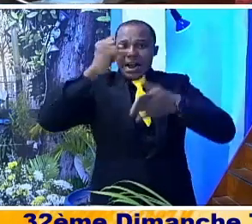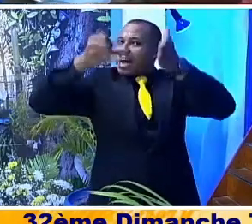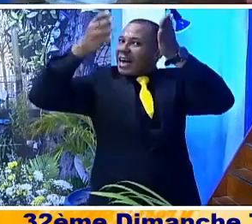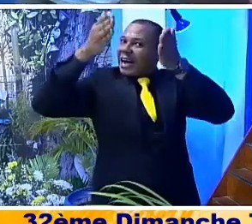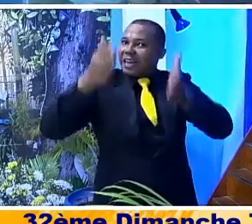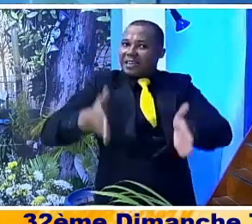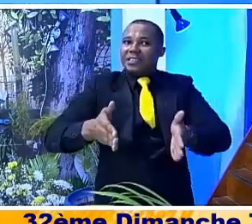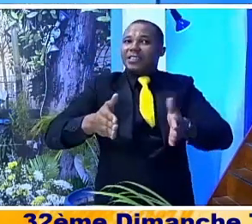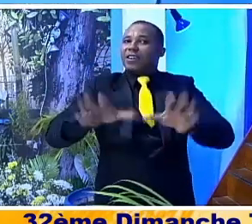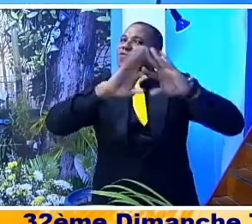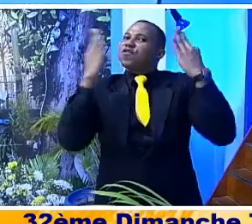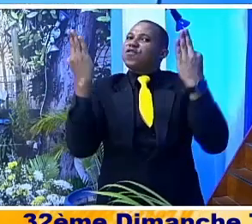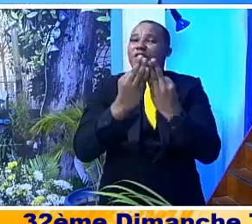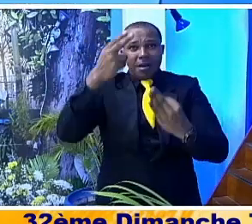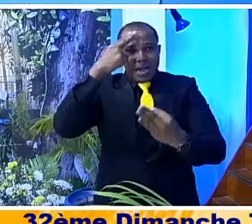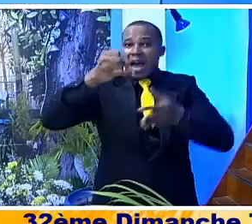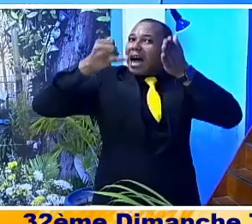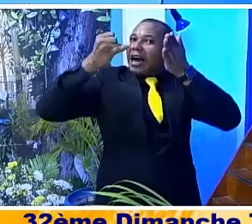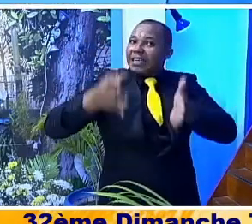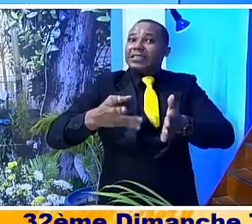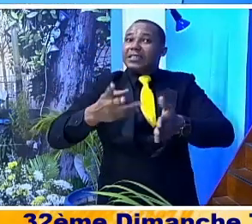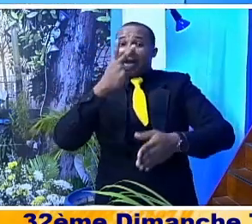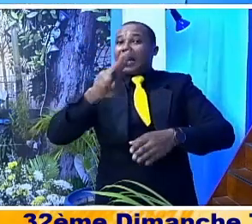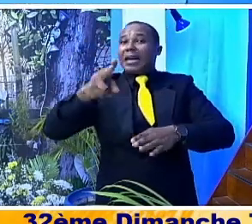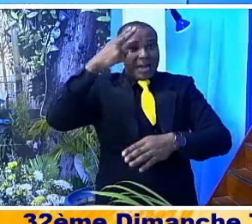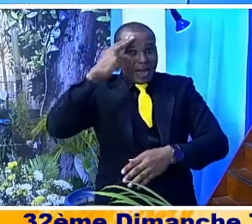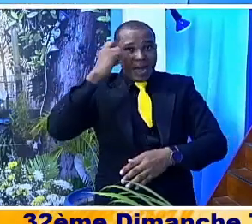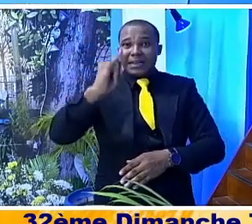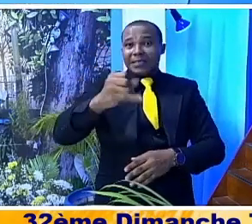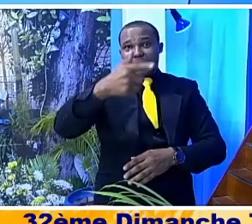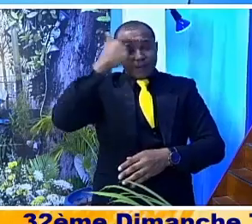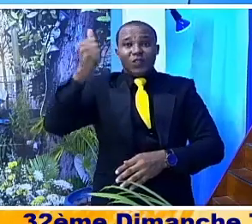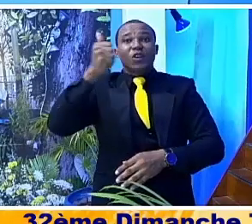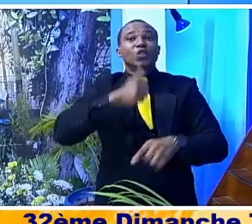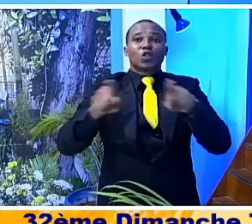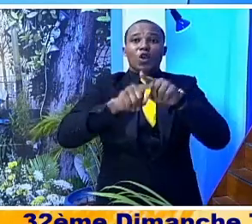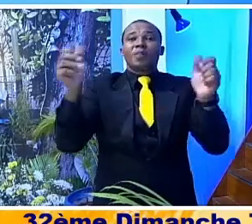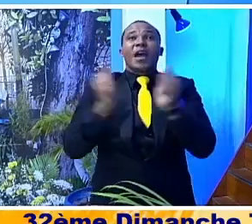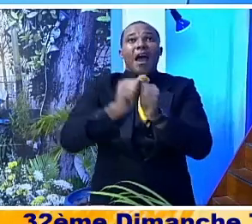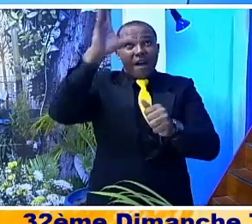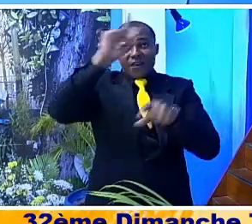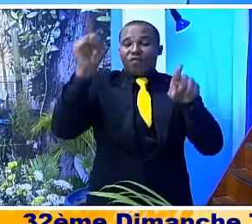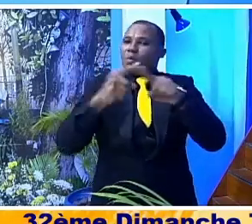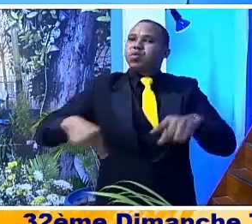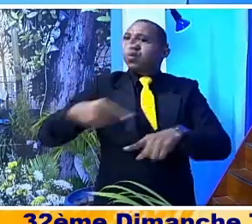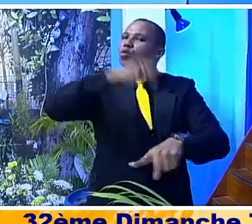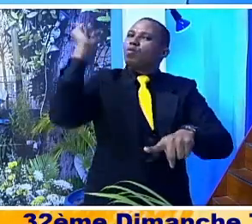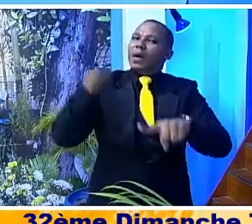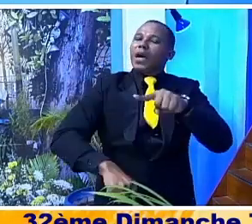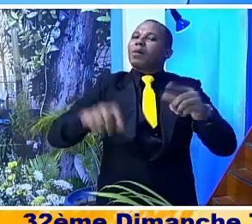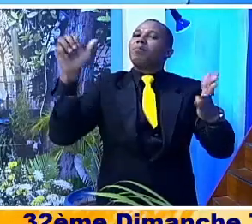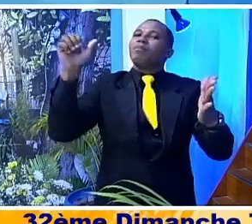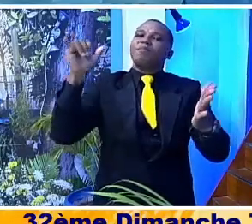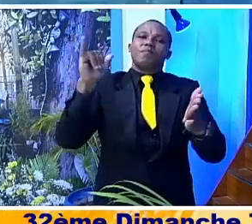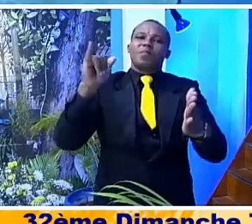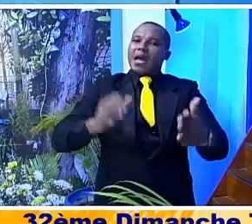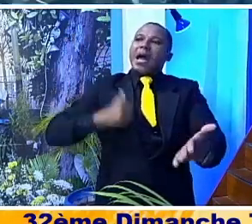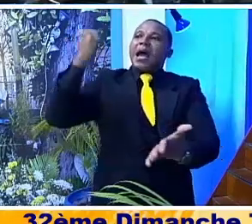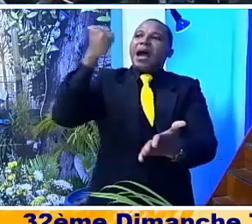les yeux sur la famille haïtienne. Yo. Que vous les yeux sur Haïti. Parce que, frère Maxime, nous ne sommes pas capables encore. Amen.